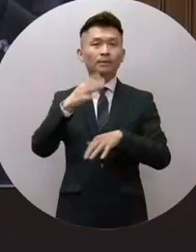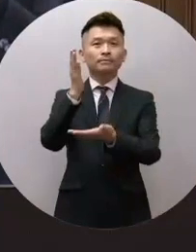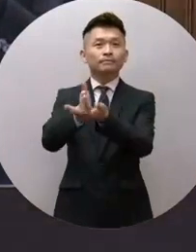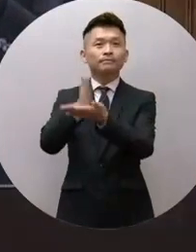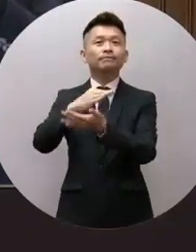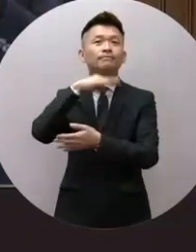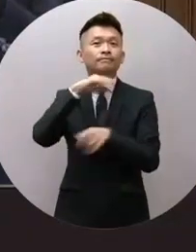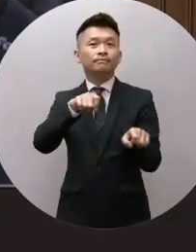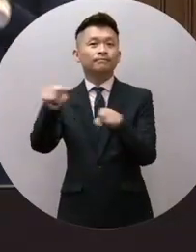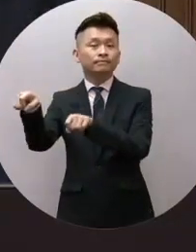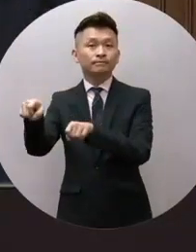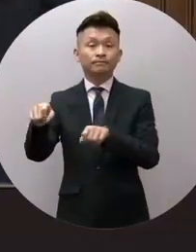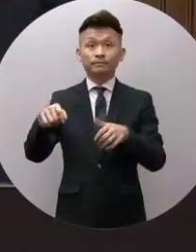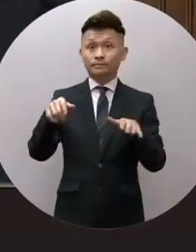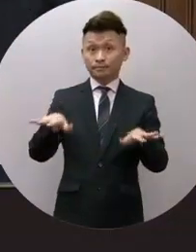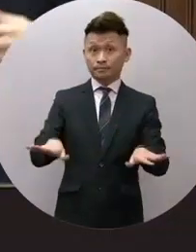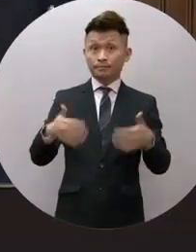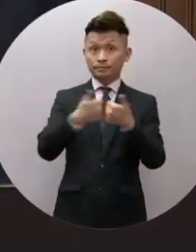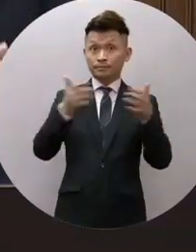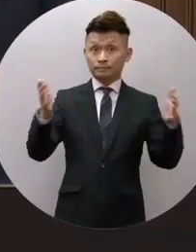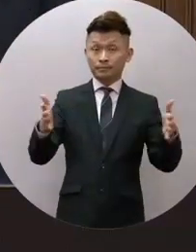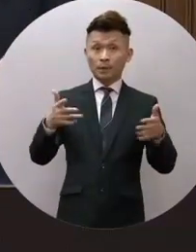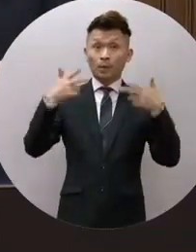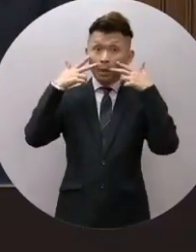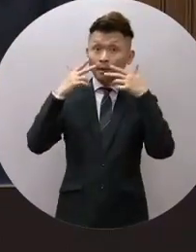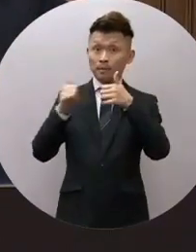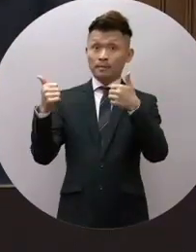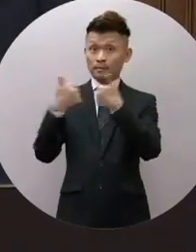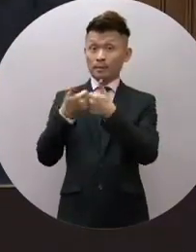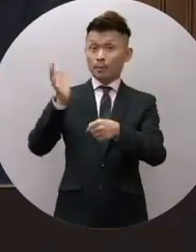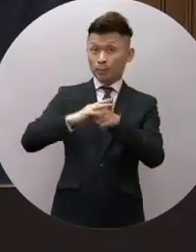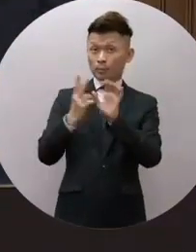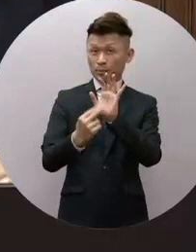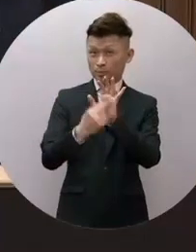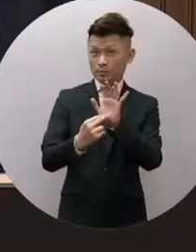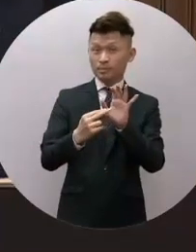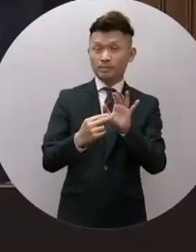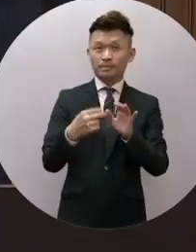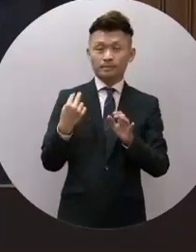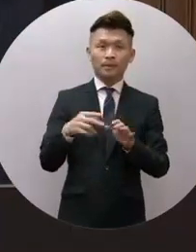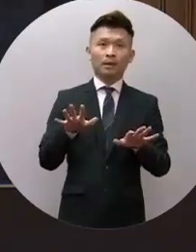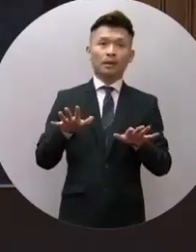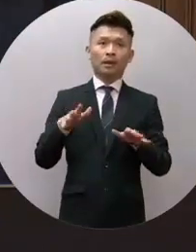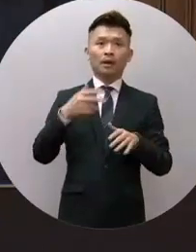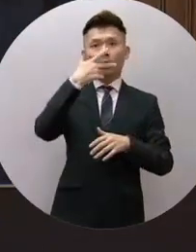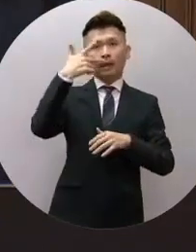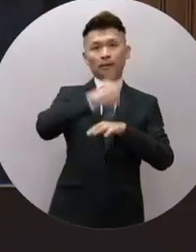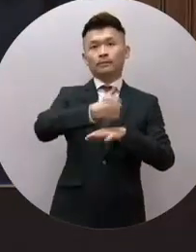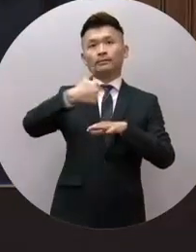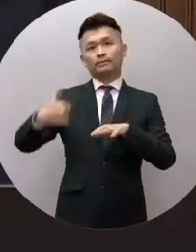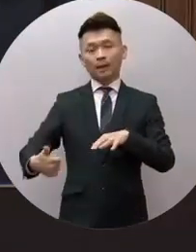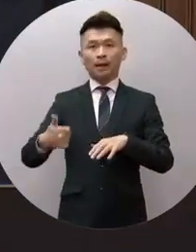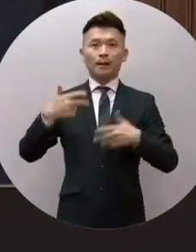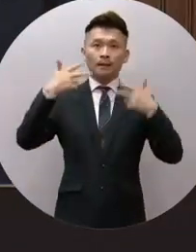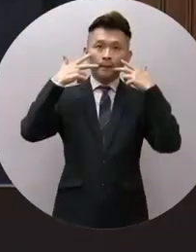承诺我说这个会请原民会再来做一个补充。好了，我不晓得是不是因为现在赖院长走了，现在原民会又开始进行这些的催